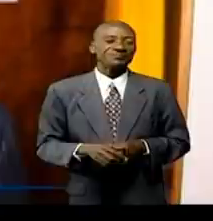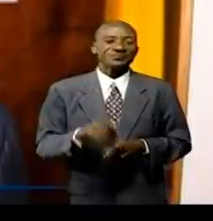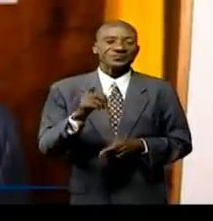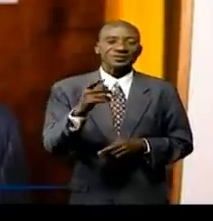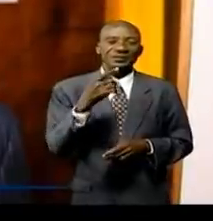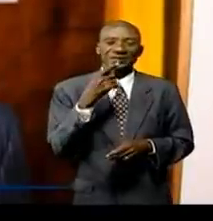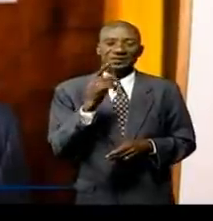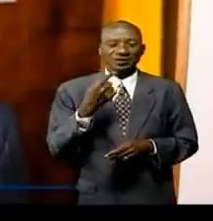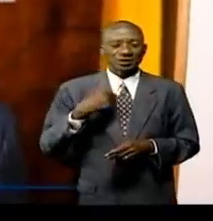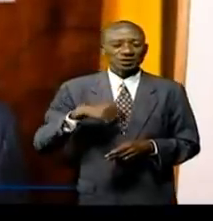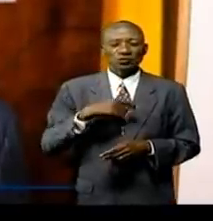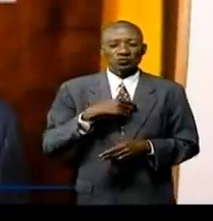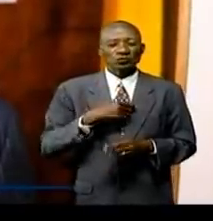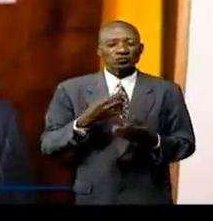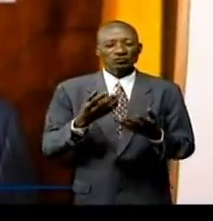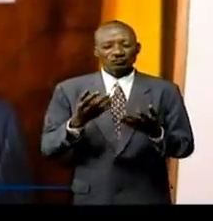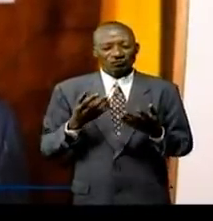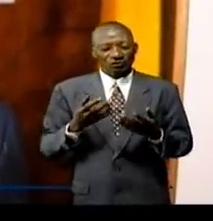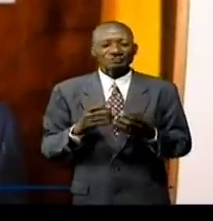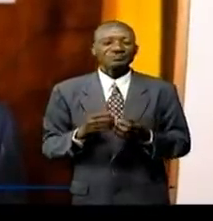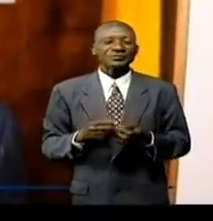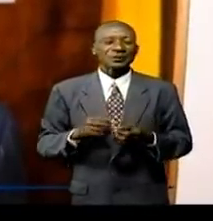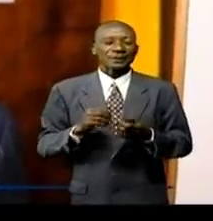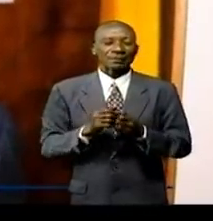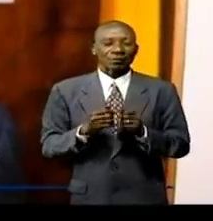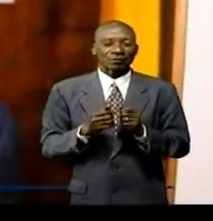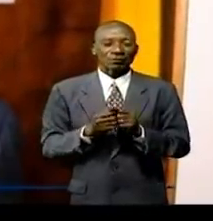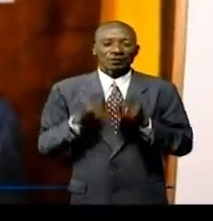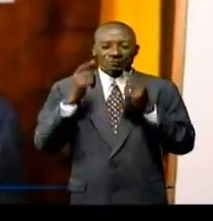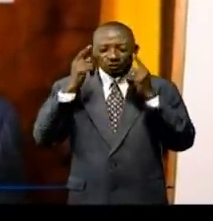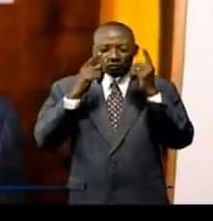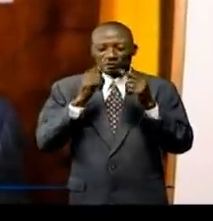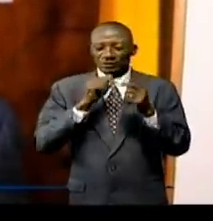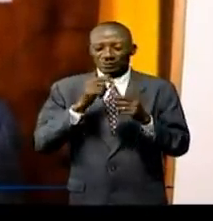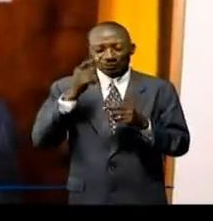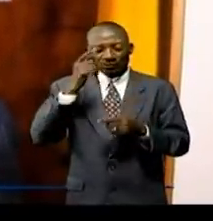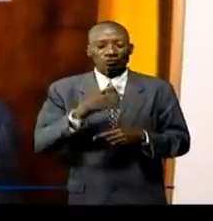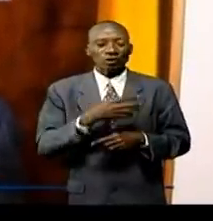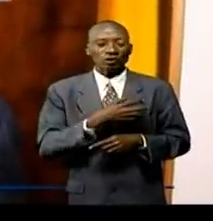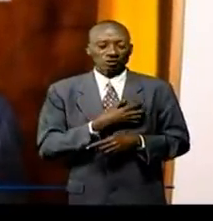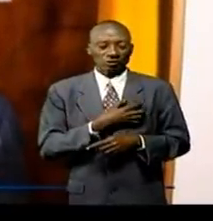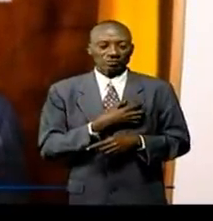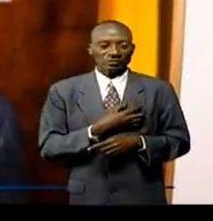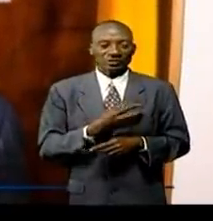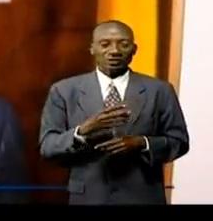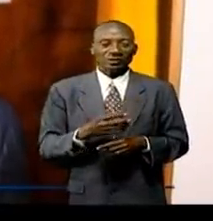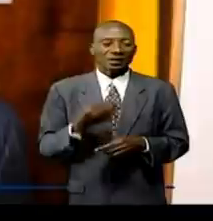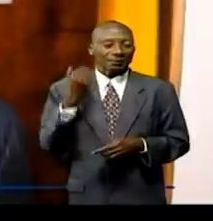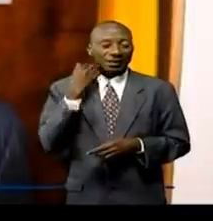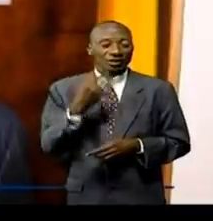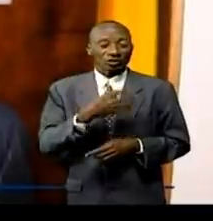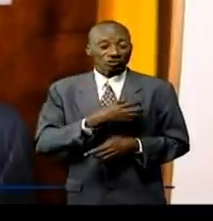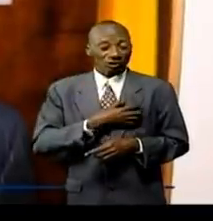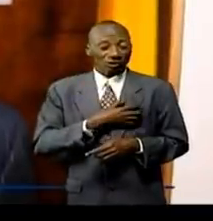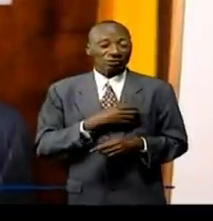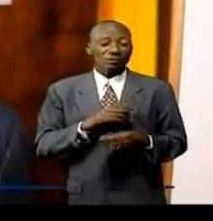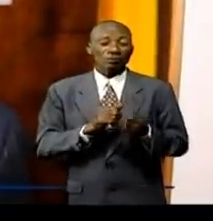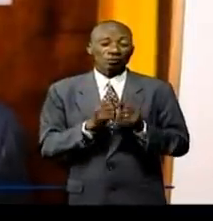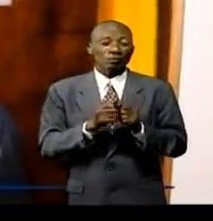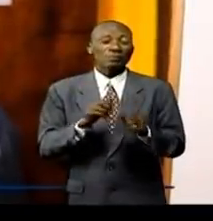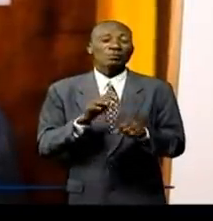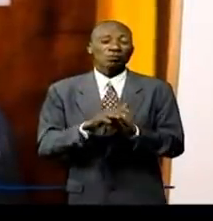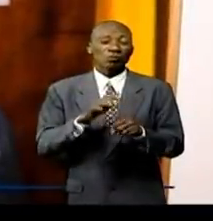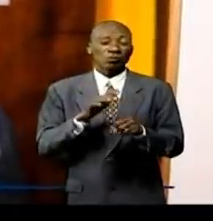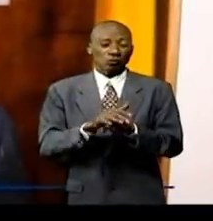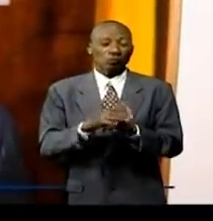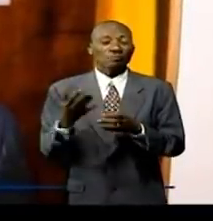nous a expliqué que les problèmes de cœur, ce n'est pas un problème à négliger. Ça emporte des gens et des fois les